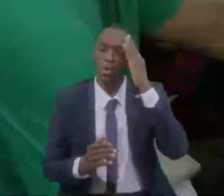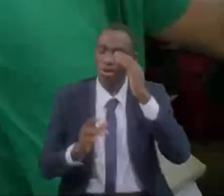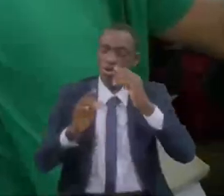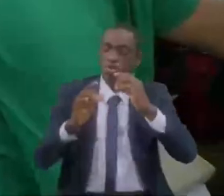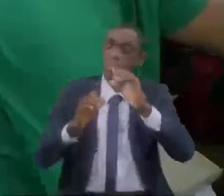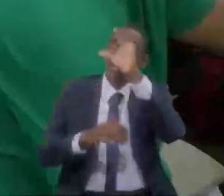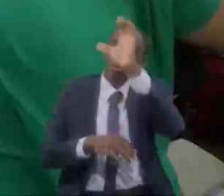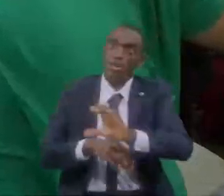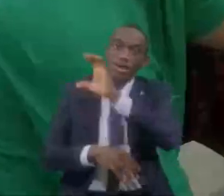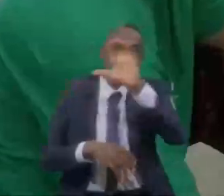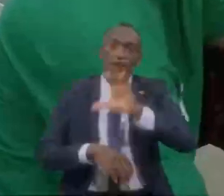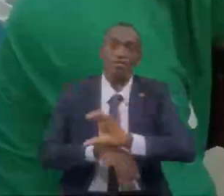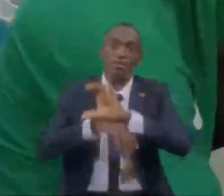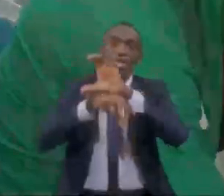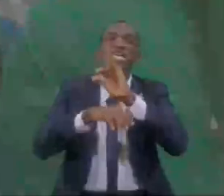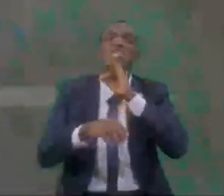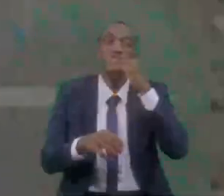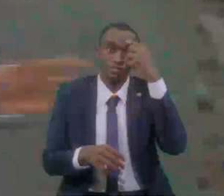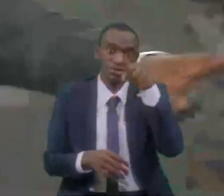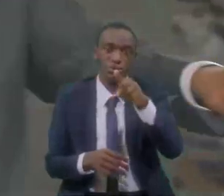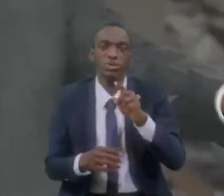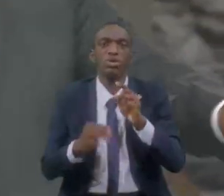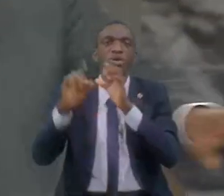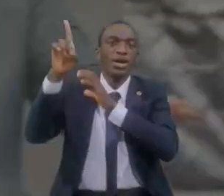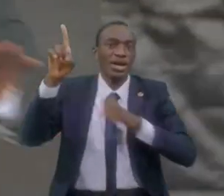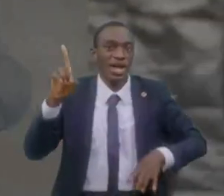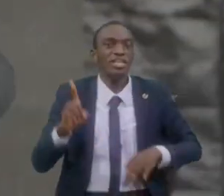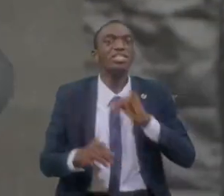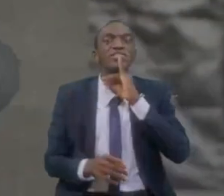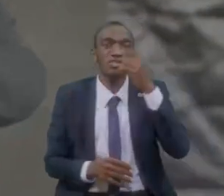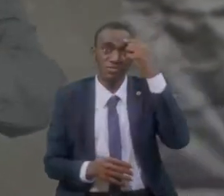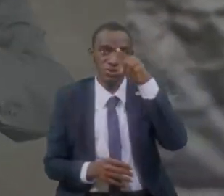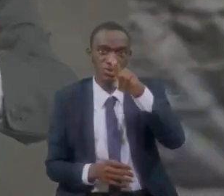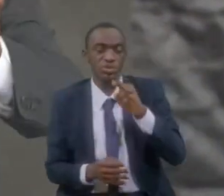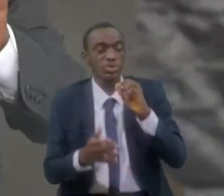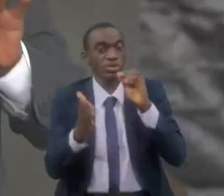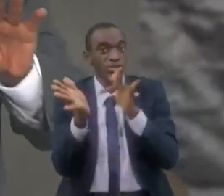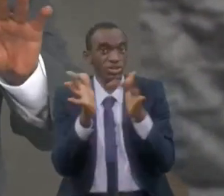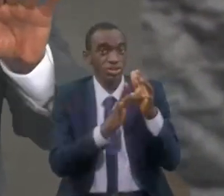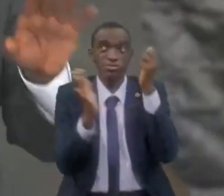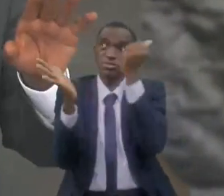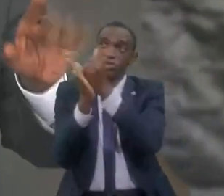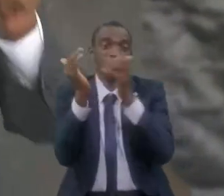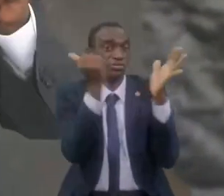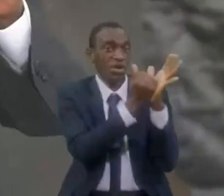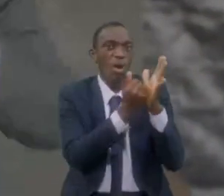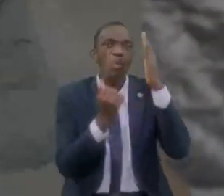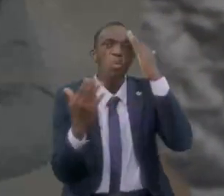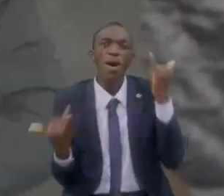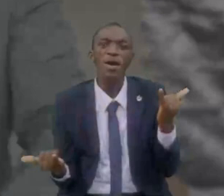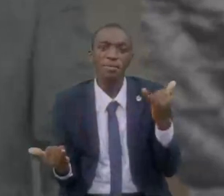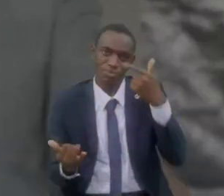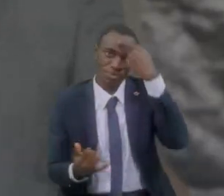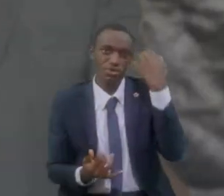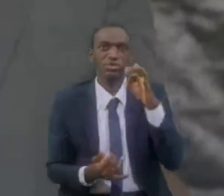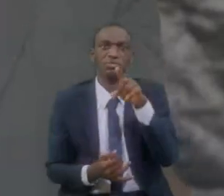Le calvaire est pour toi. Christ est pour toi. Cette crucifixion, simplement, est à cause